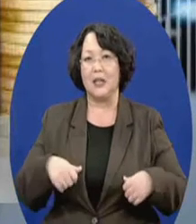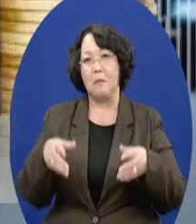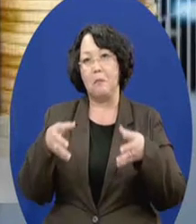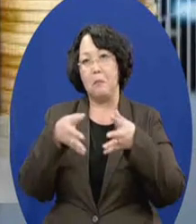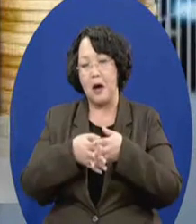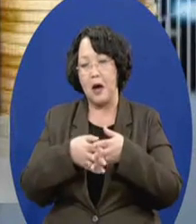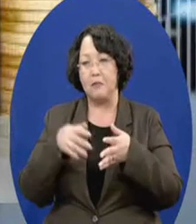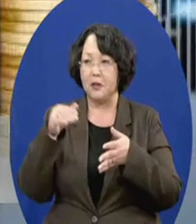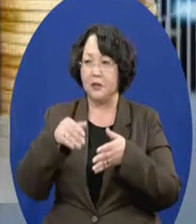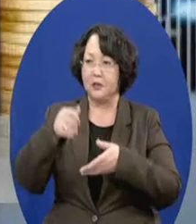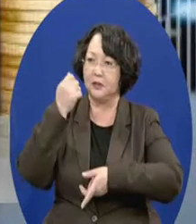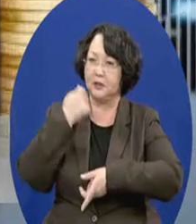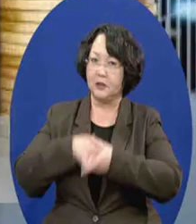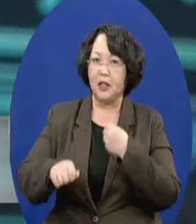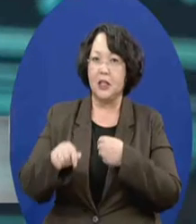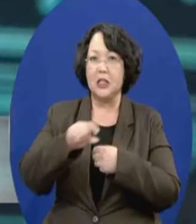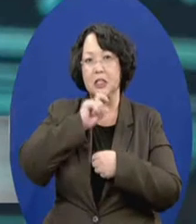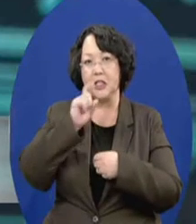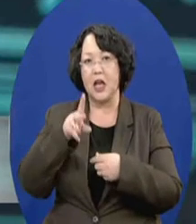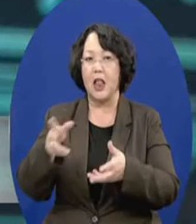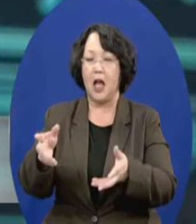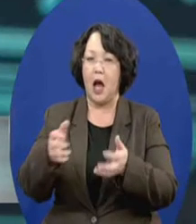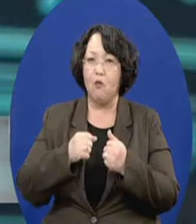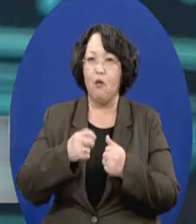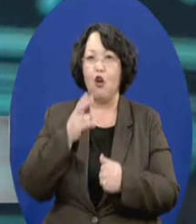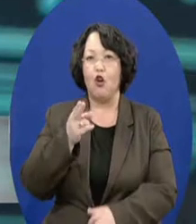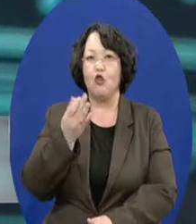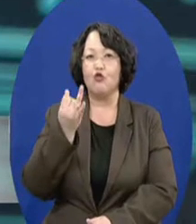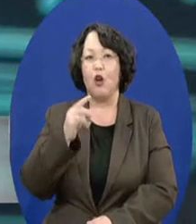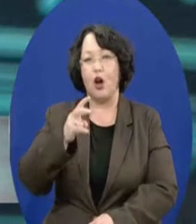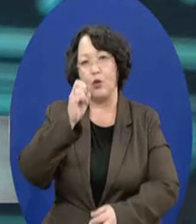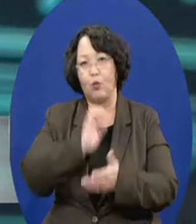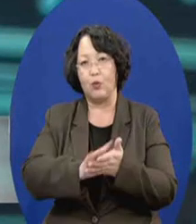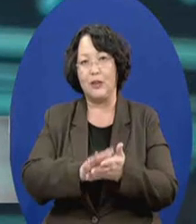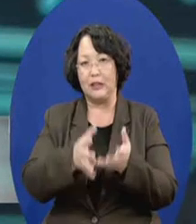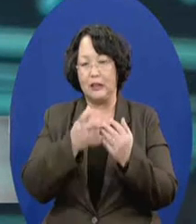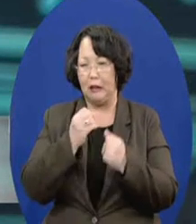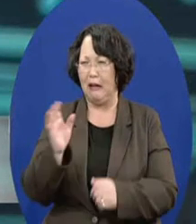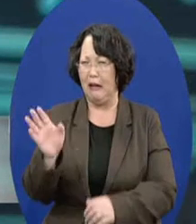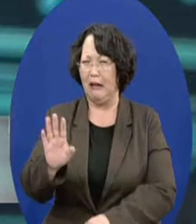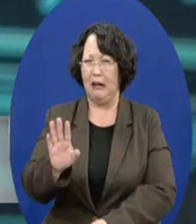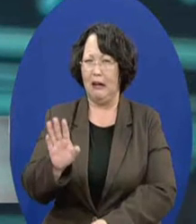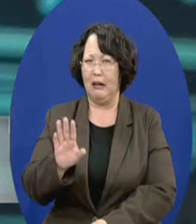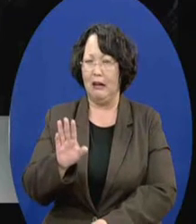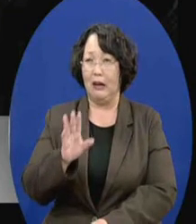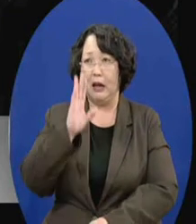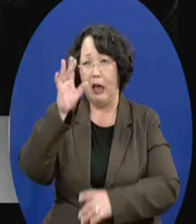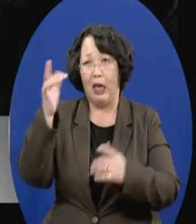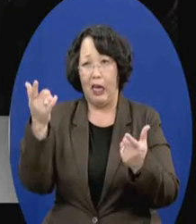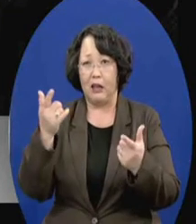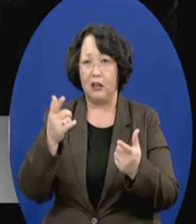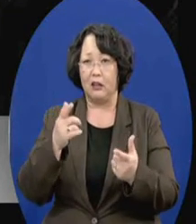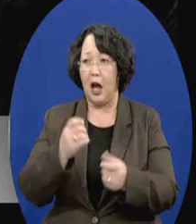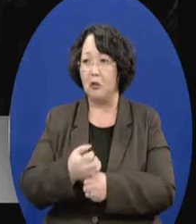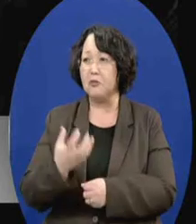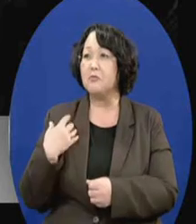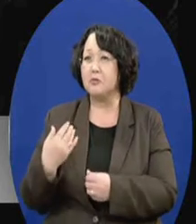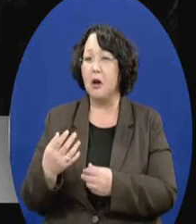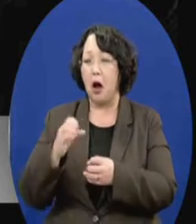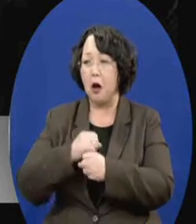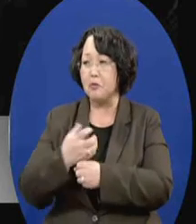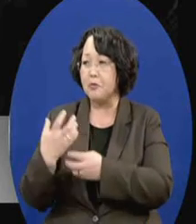байр, машин тэргээ худалдах юм уу? Зээл тамрагдаж койн худалдаж авч байгаа нь эрсдэлтэй. Эцэст нь хариуцах ямар ч эзэнгүй